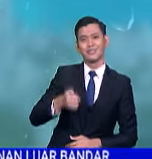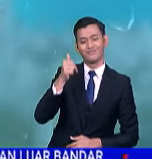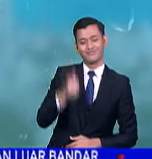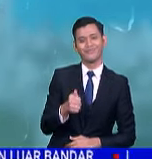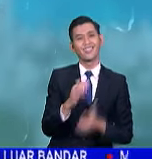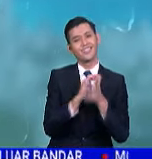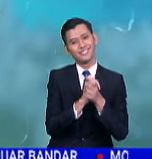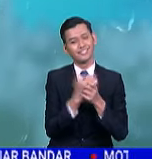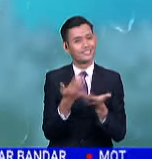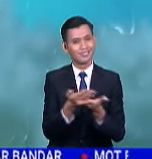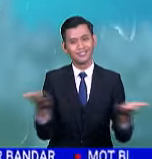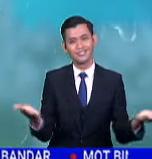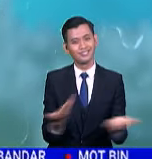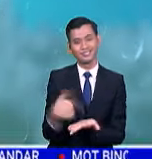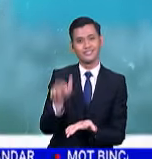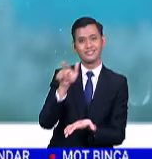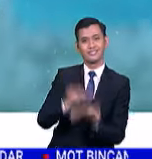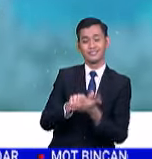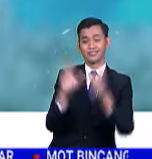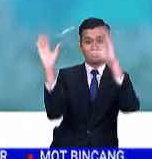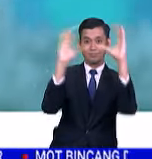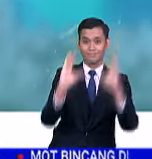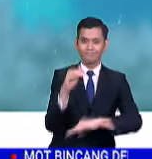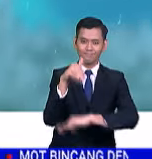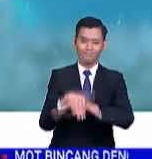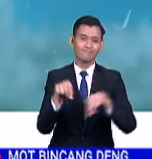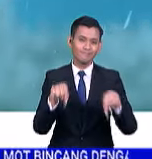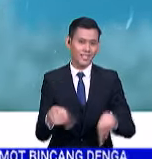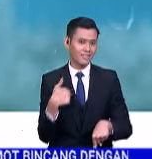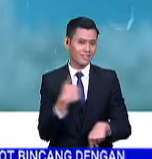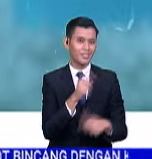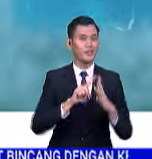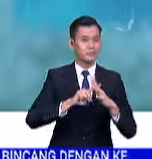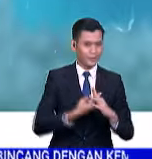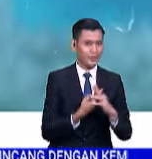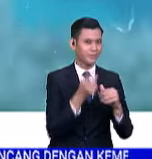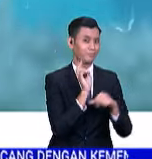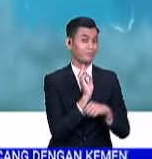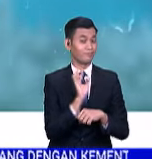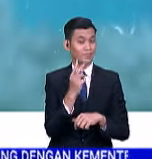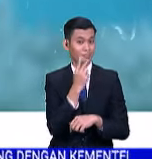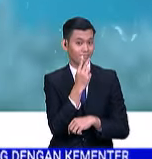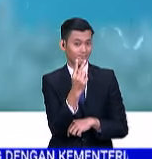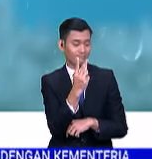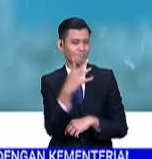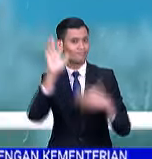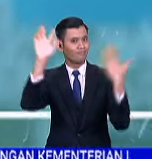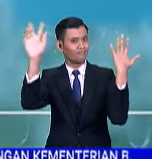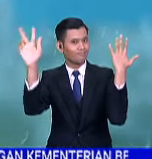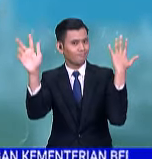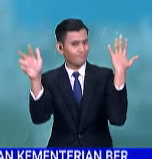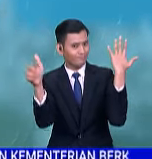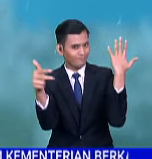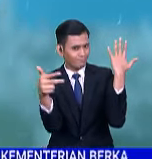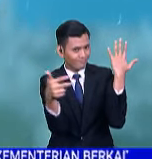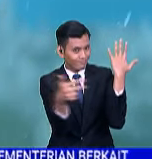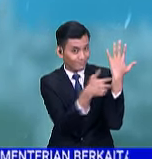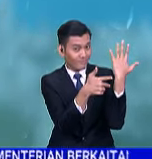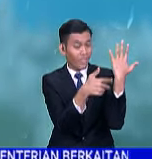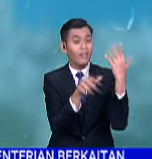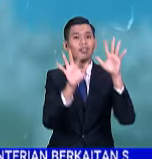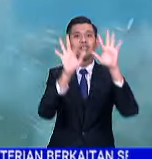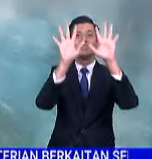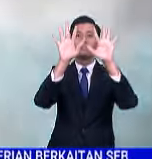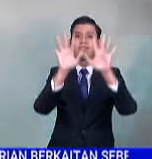Assalamualaikum dan salam sejahtera. Laporan cuaca malam ini kita mulakan dengan pemantauan imej kemaradan yang terkini, kelihatan hujan